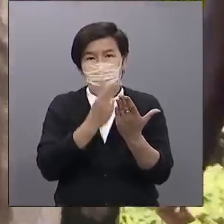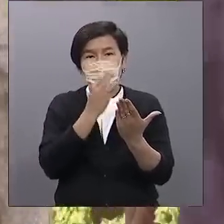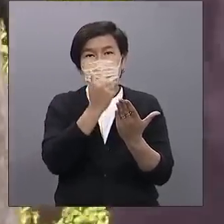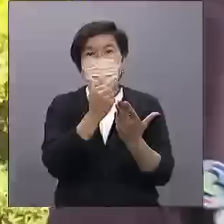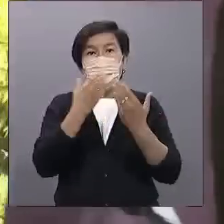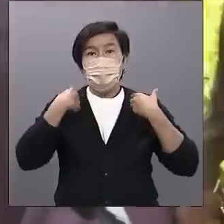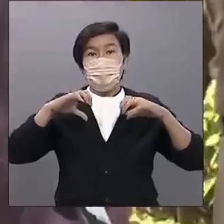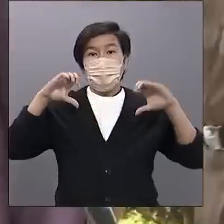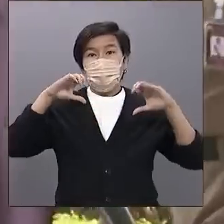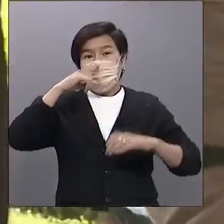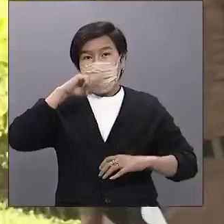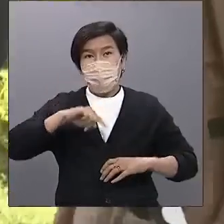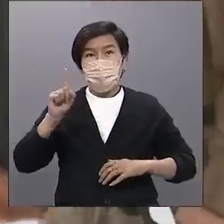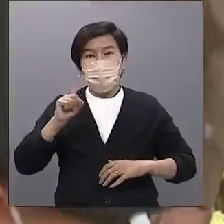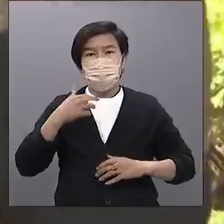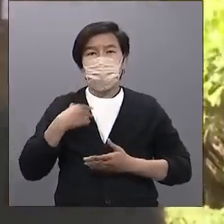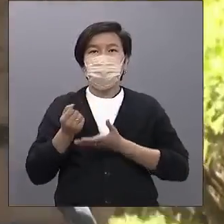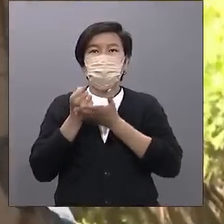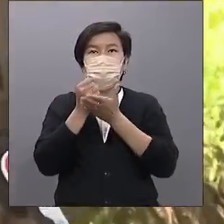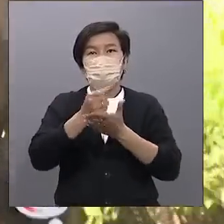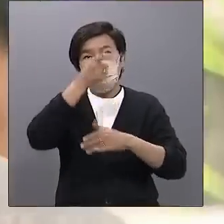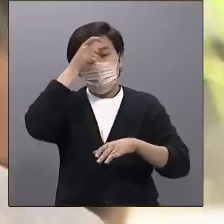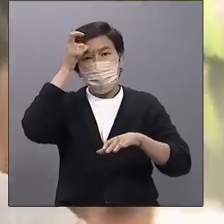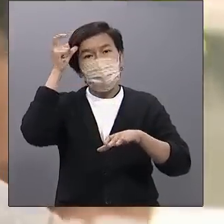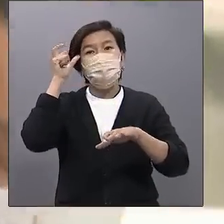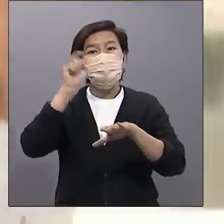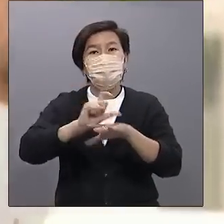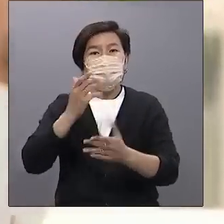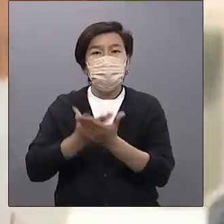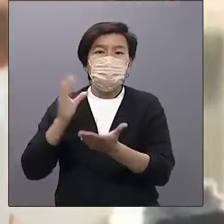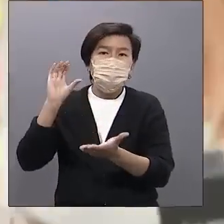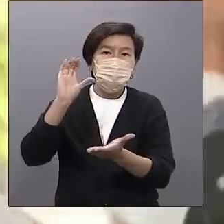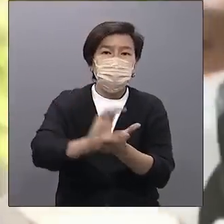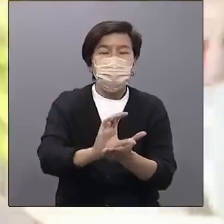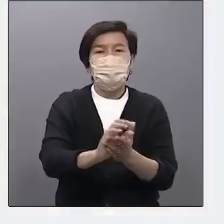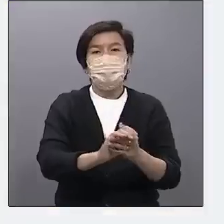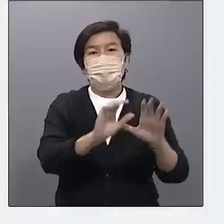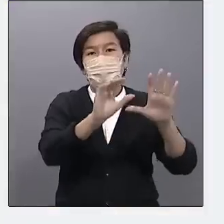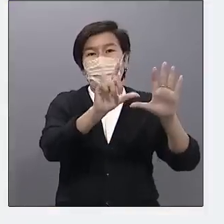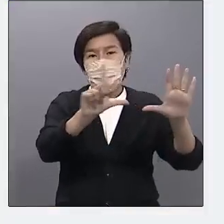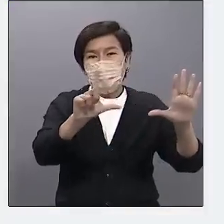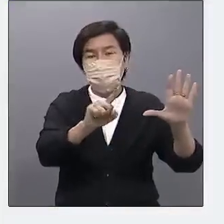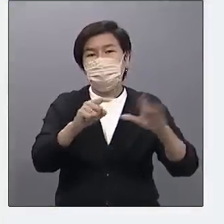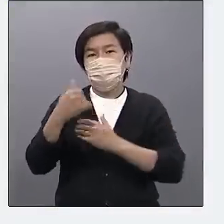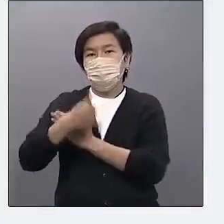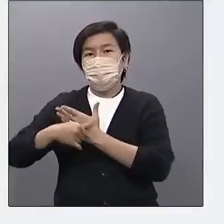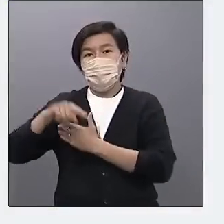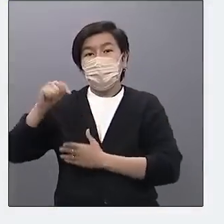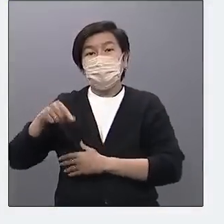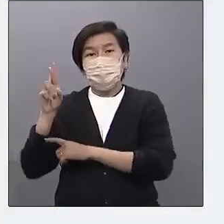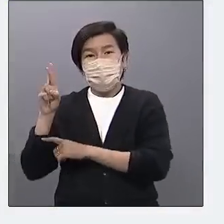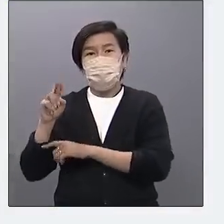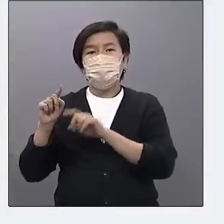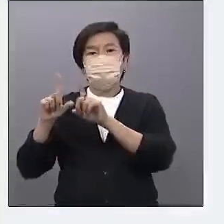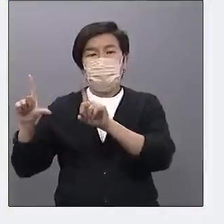ให้ความช่วยเหลือเป็นเงินสำหรับตุรกีเรา 5ล้านบาทนะคะและ 1ล้านบาทสำหรับซีเรียโดยมีกระทรวงการต่างประเทศ